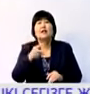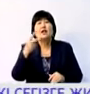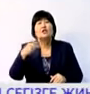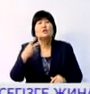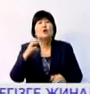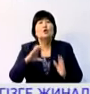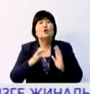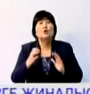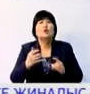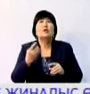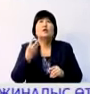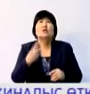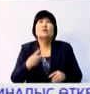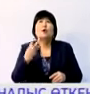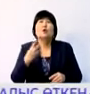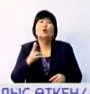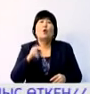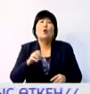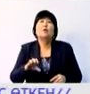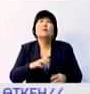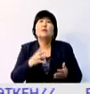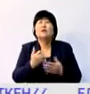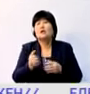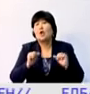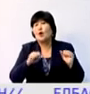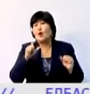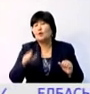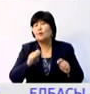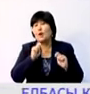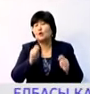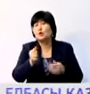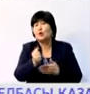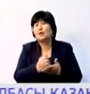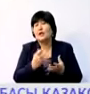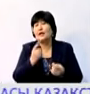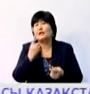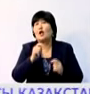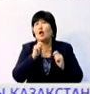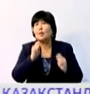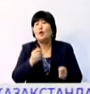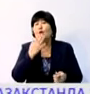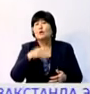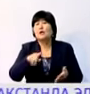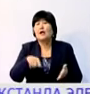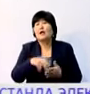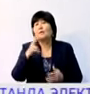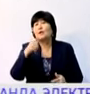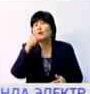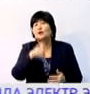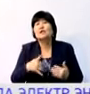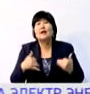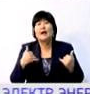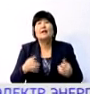күміс пен 27 қола медальді жеңіп алған. Енді міне спортшылардың жүлде қоржынында тағы бір марапат бар. Сүйікті қаламыздың 200 жылдығына